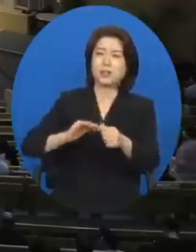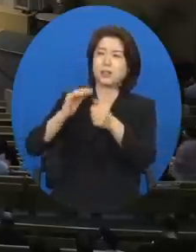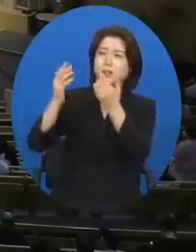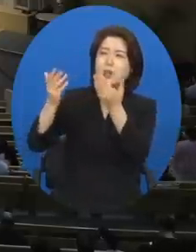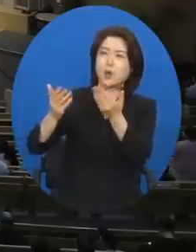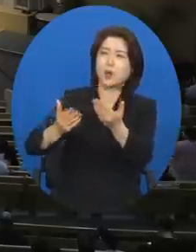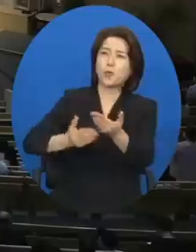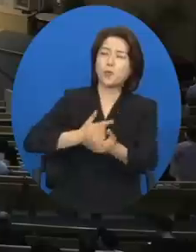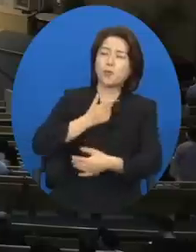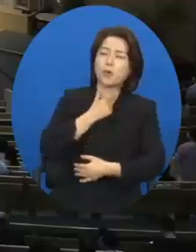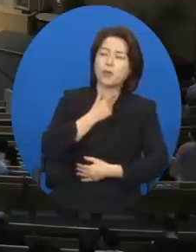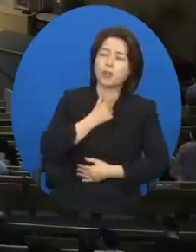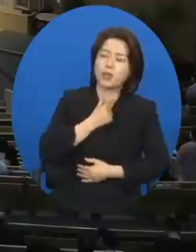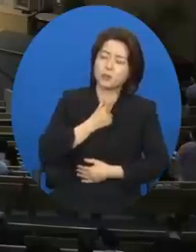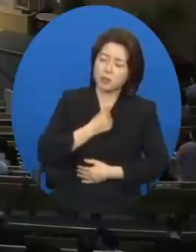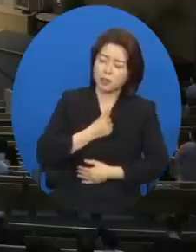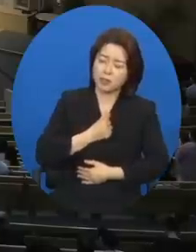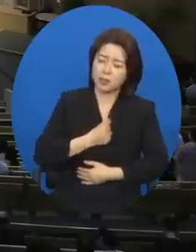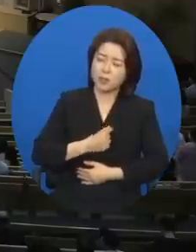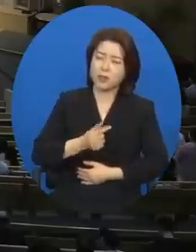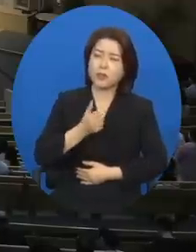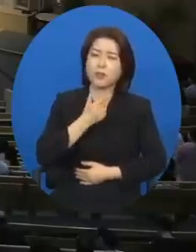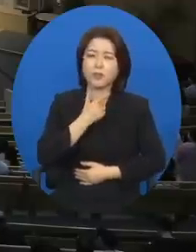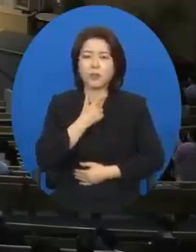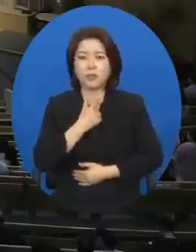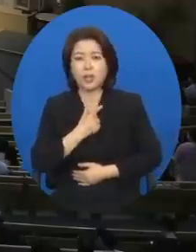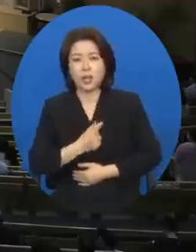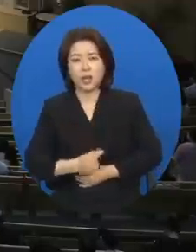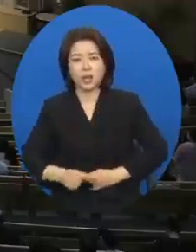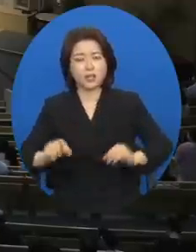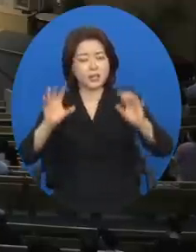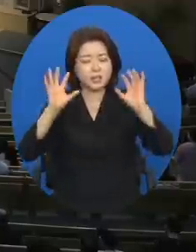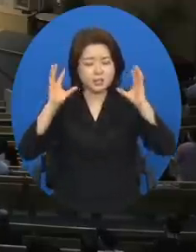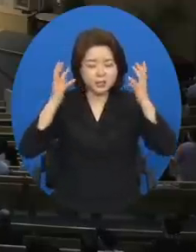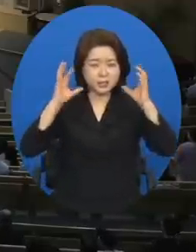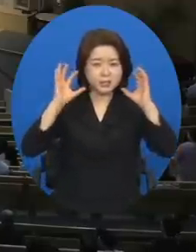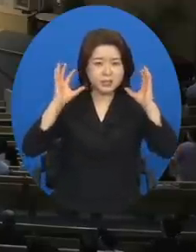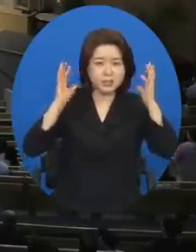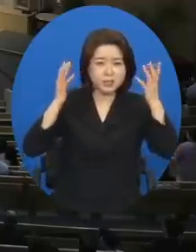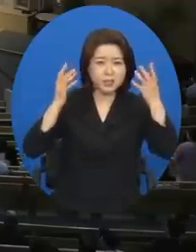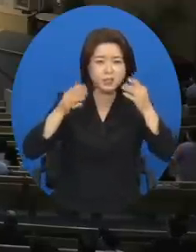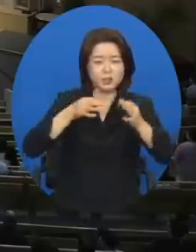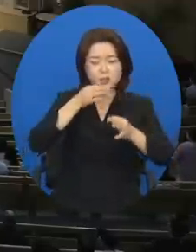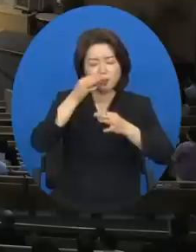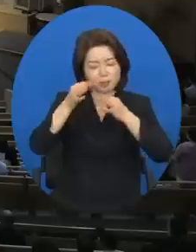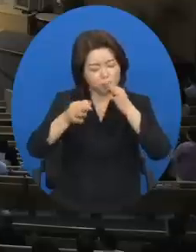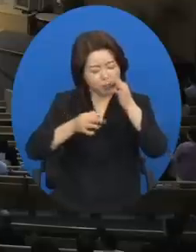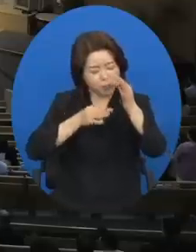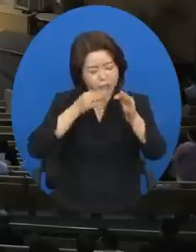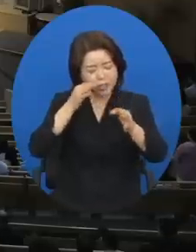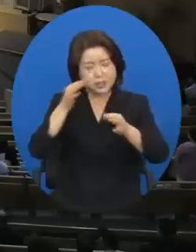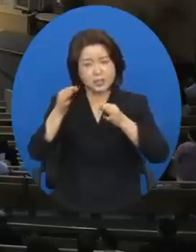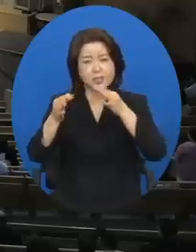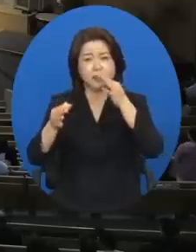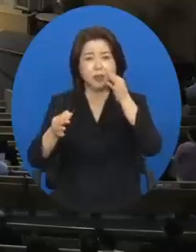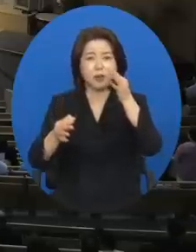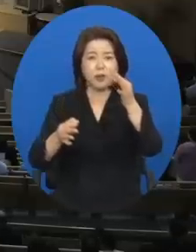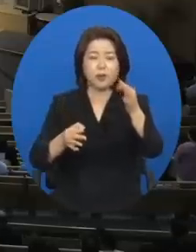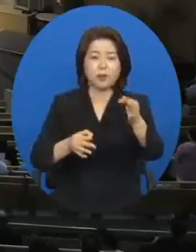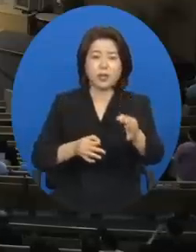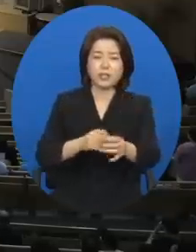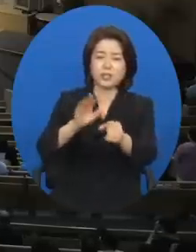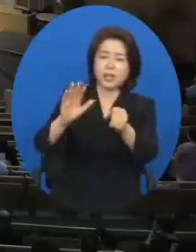사랑받기 원하여, 아이 들고 소리 질러